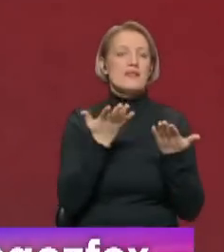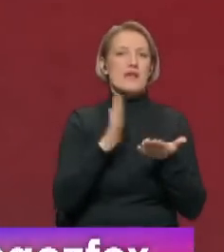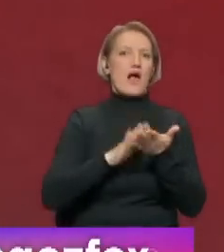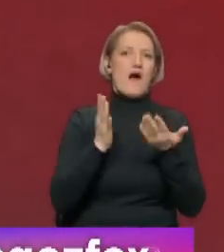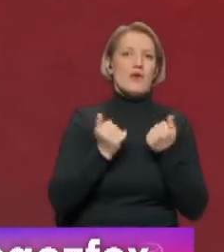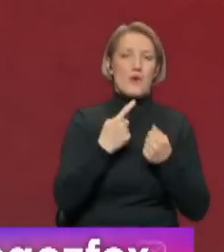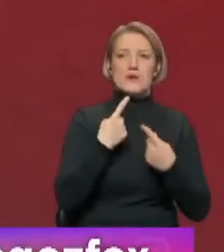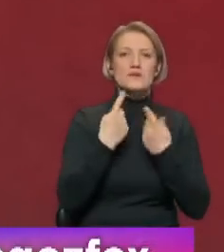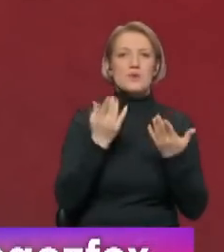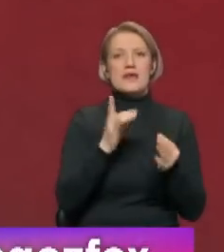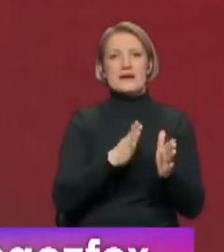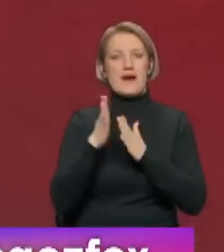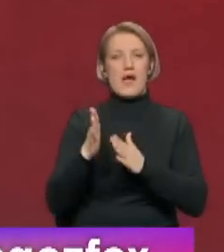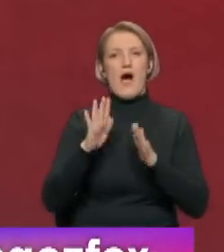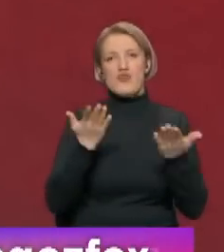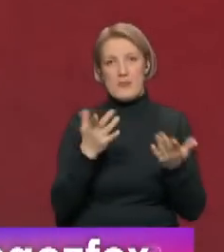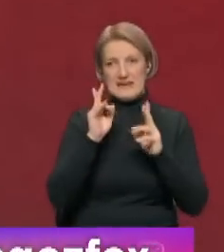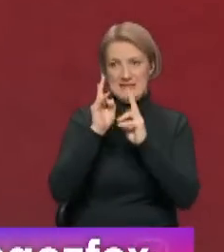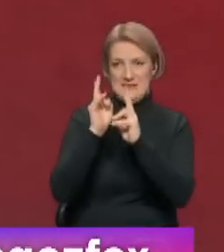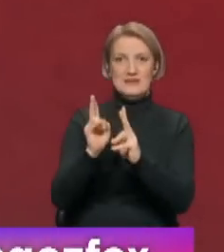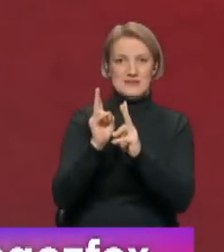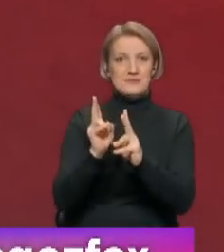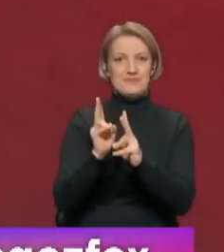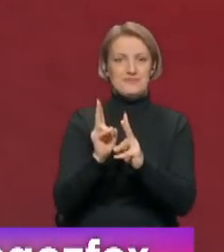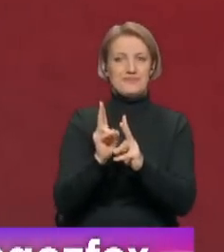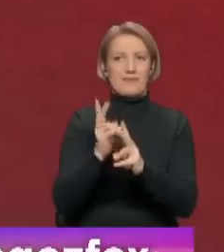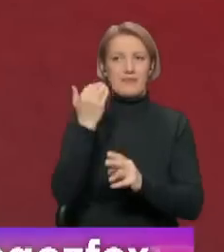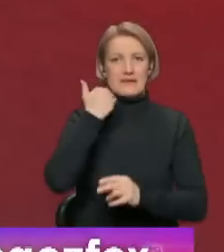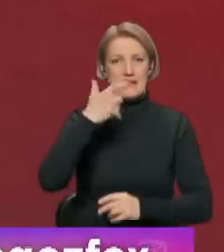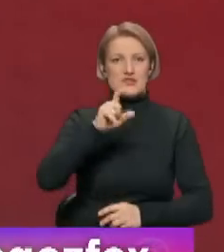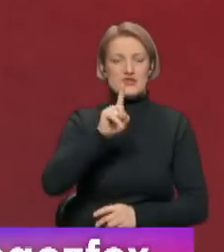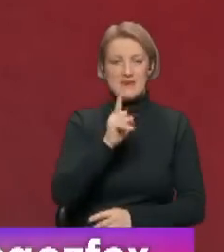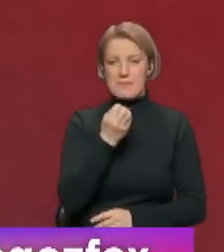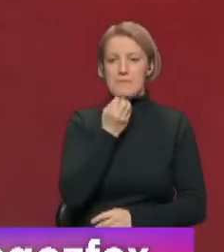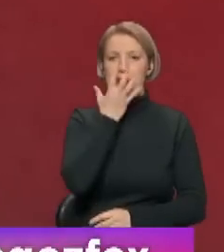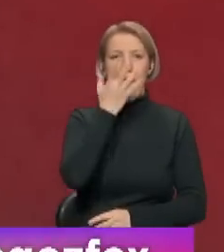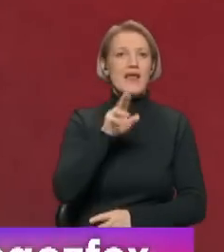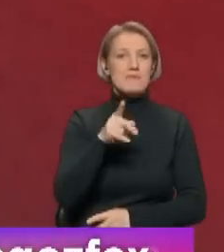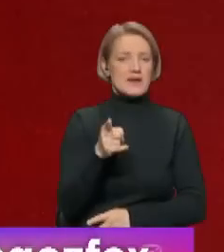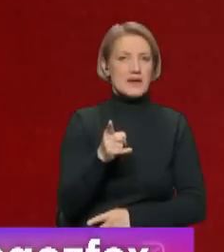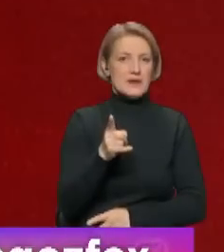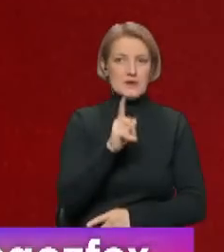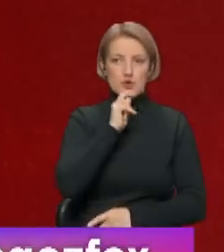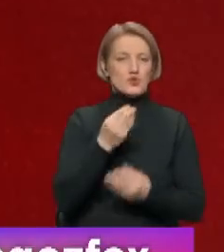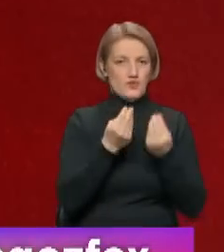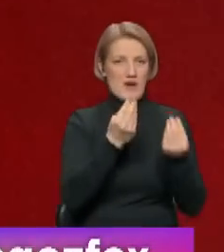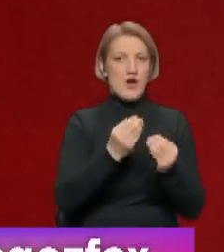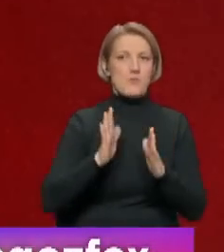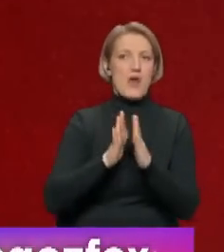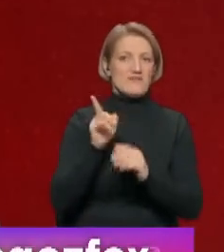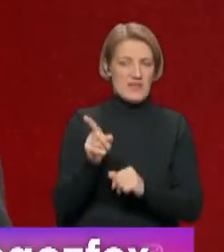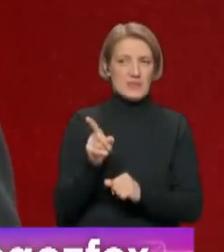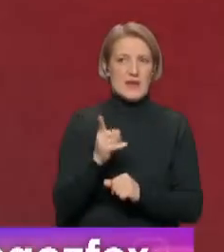ele alıyor Bir yandan da Acaba siz yalancı bir bahar mı var ediyor muhalefet çünkü